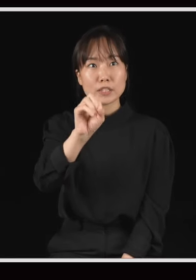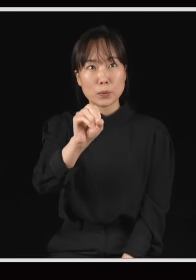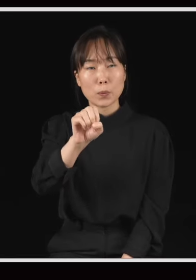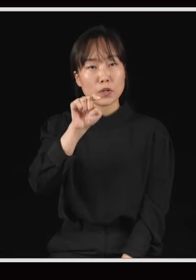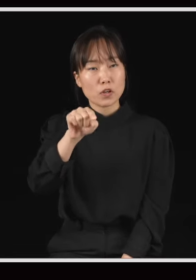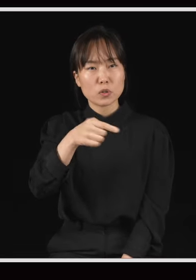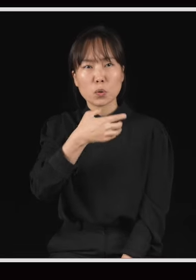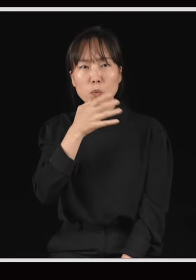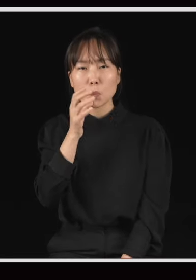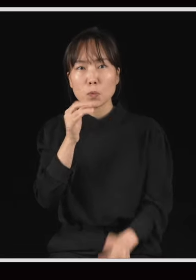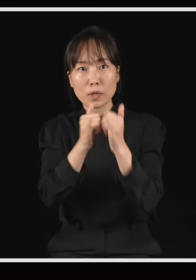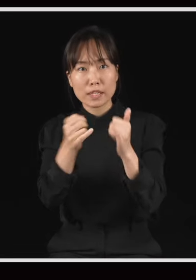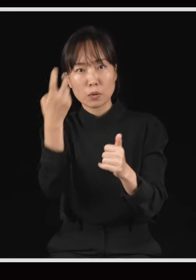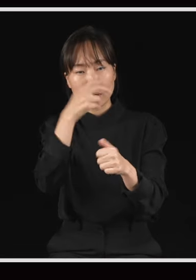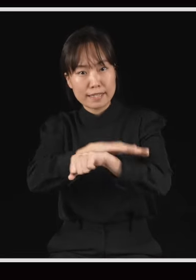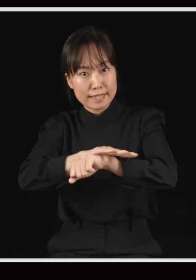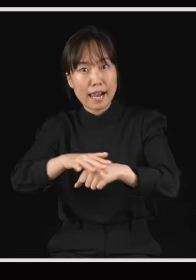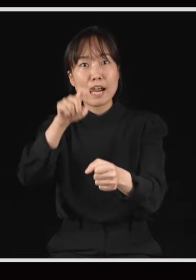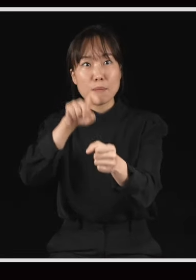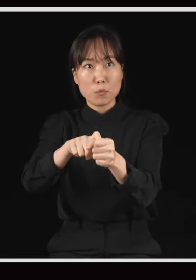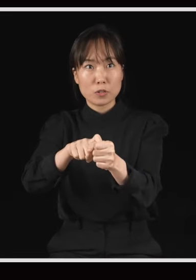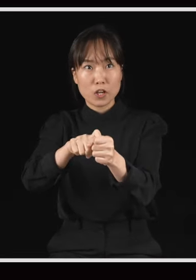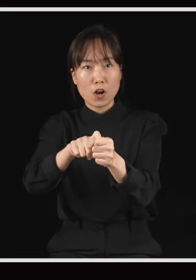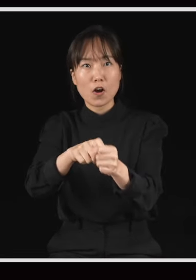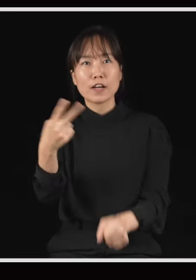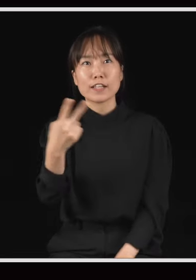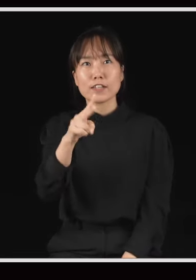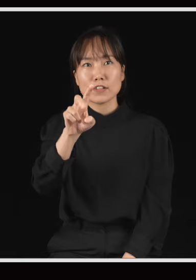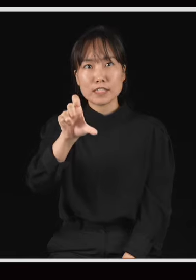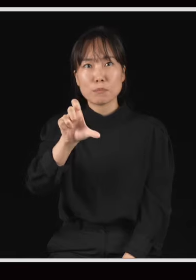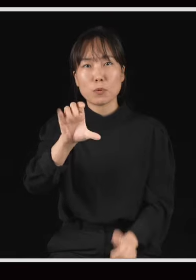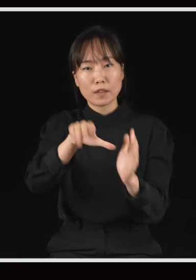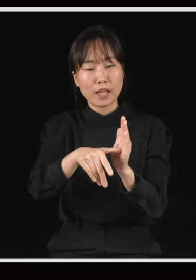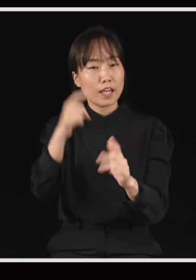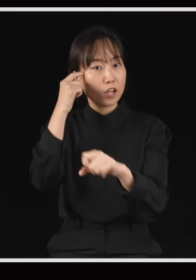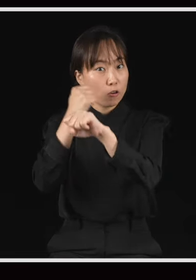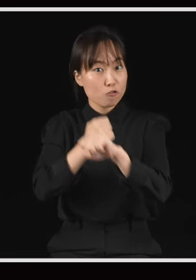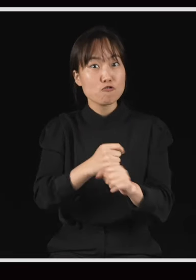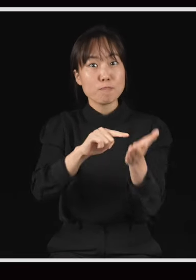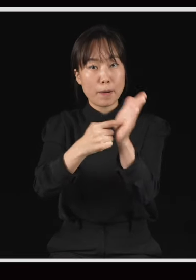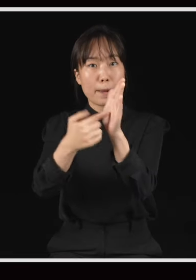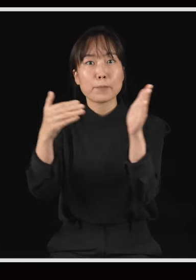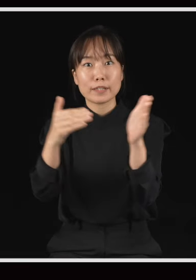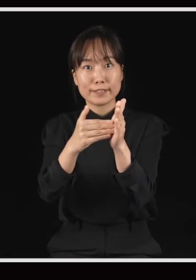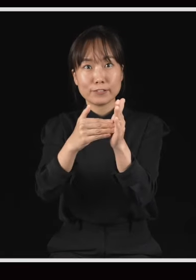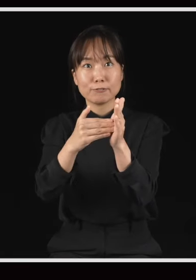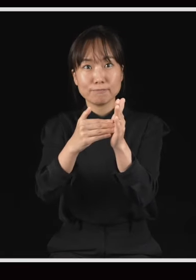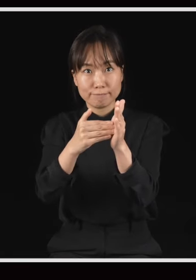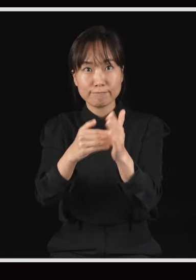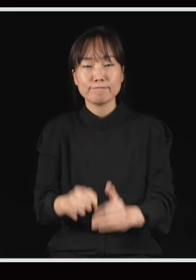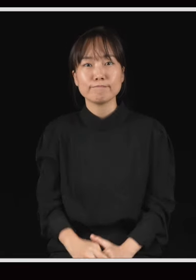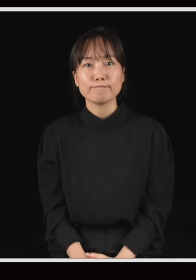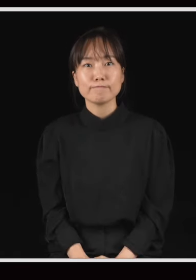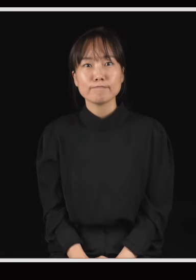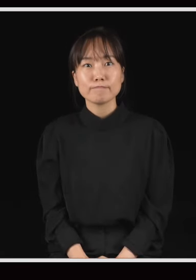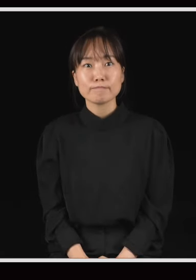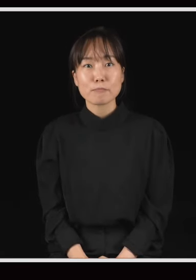WHO에서 아이코프라고 해서 노년을 어떻게 하면 통합적으로 관리할 것인가라는 개념을 2015년에